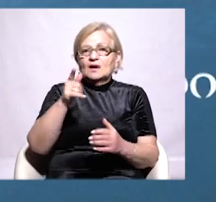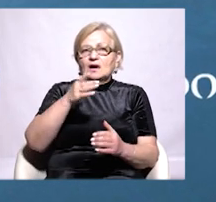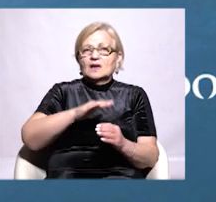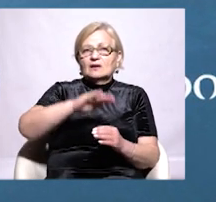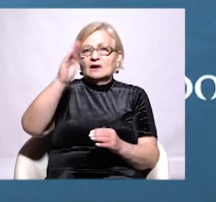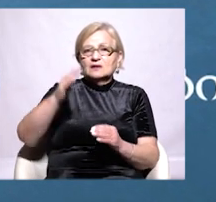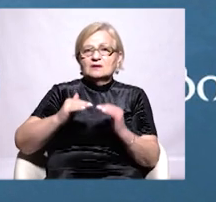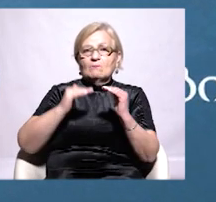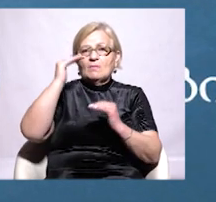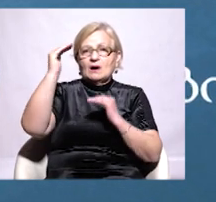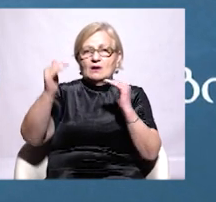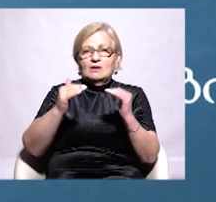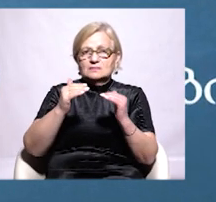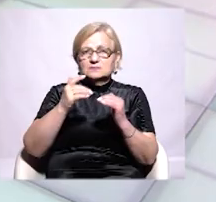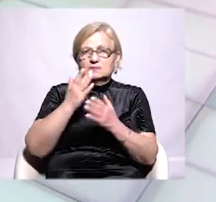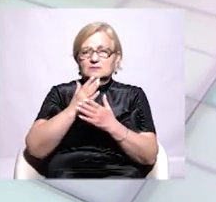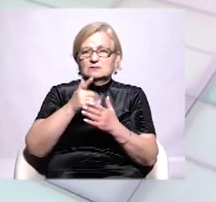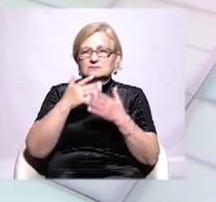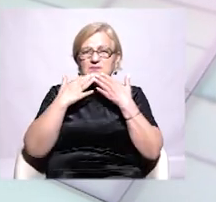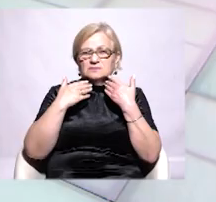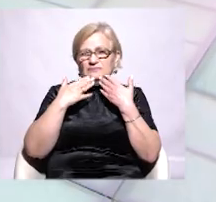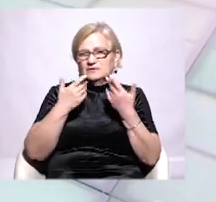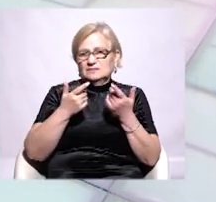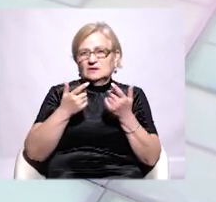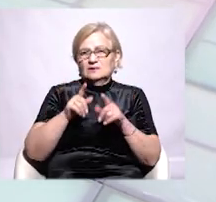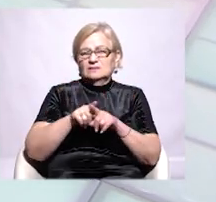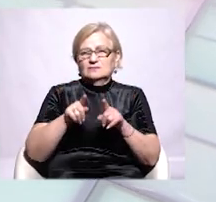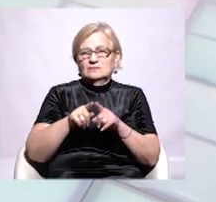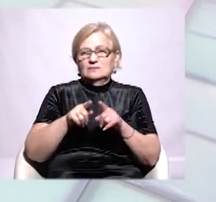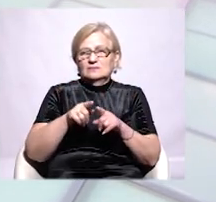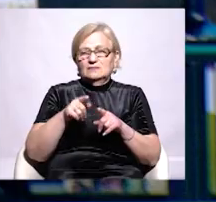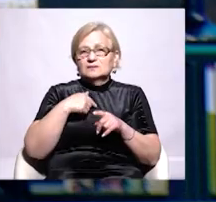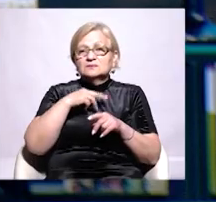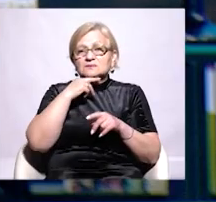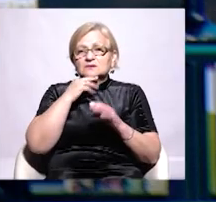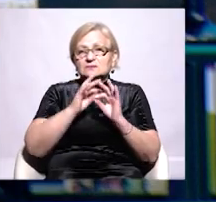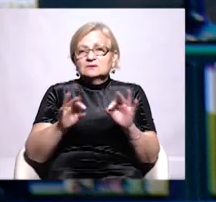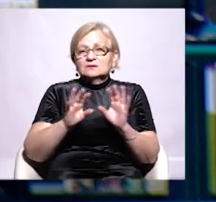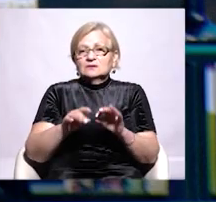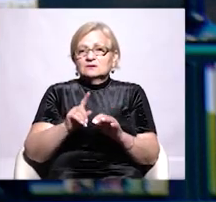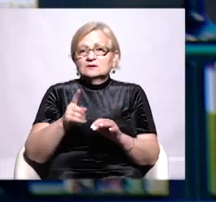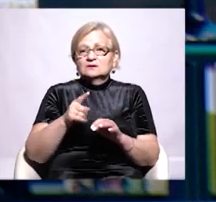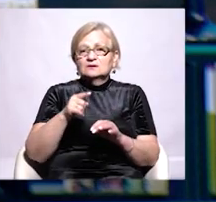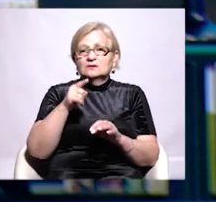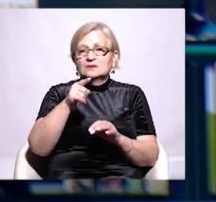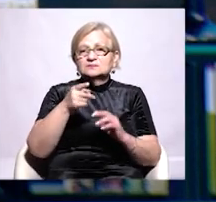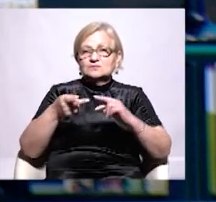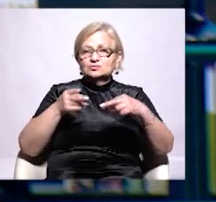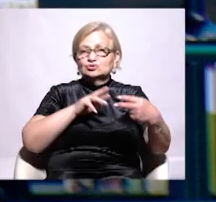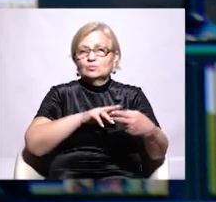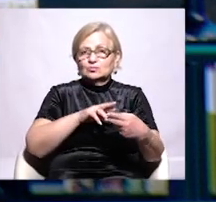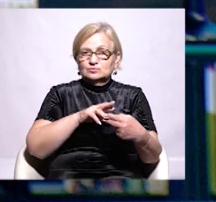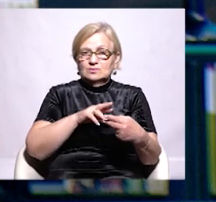მაღალი. Ქედი მაღალი გასაგებად ძალიან ადვილია. Მე ამას იმიტომ ვაქცევ ახლა ყურადღებას, რომ ასეთი შებრუნებული